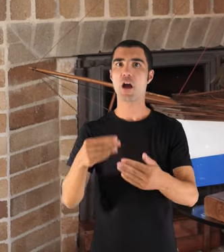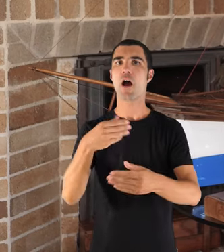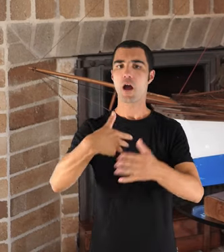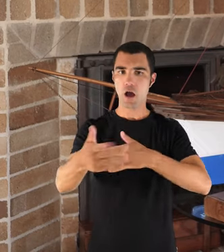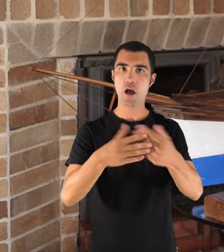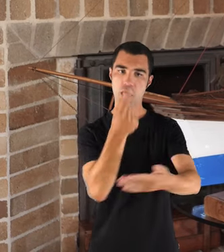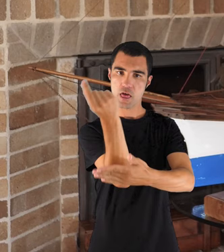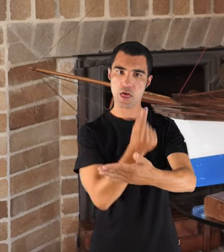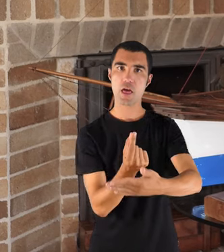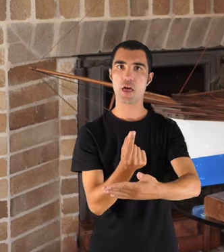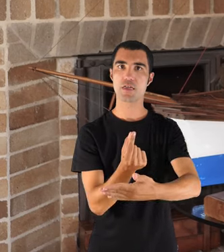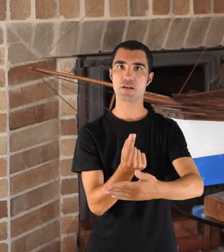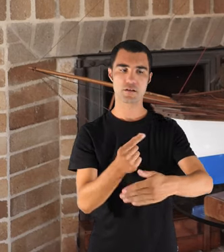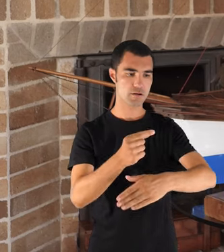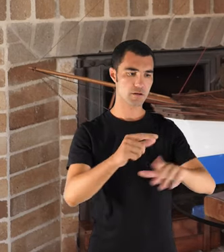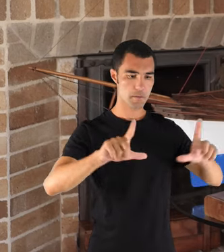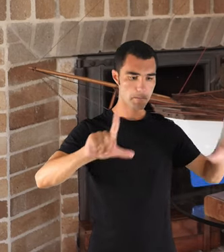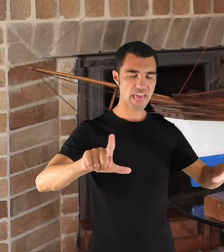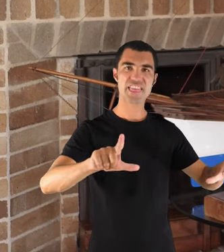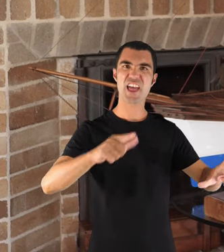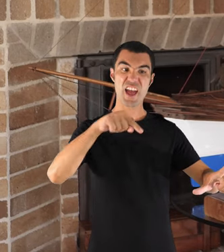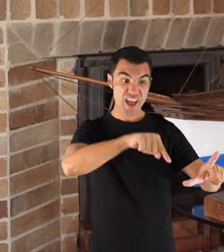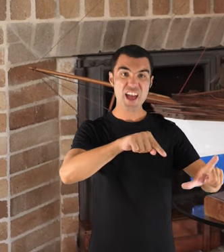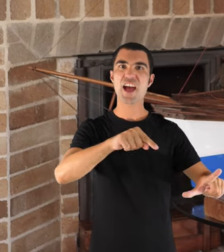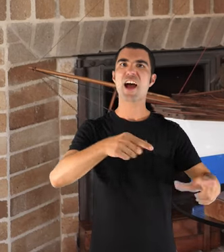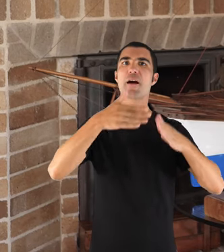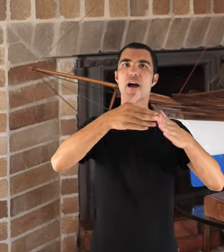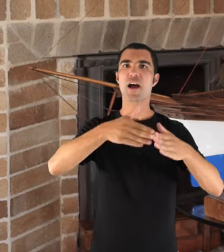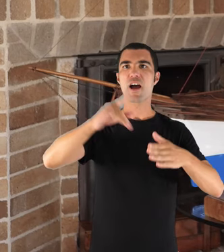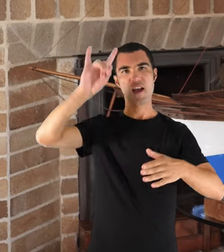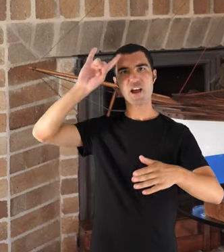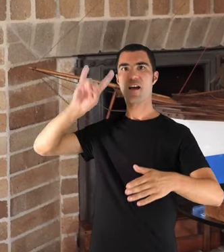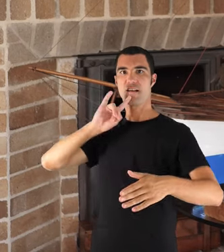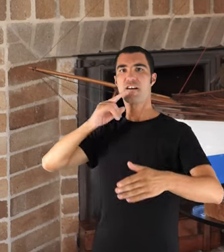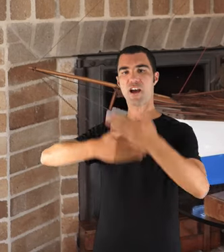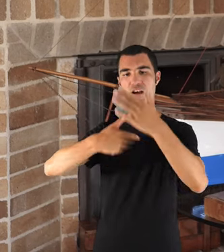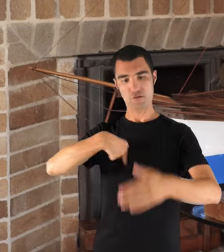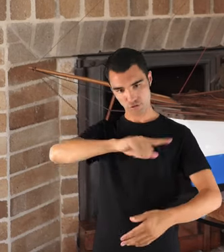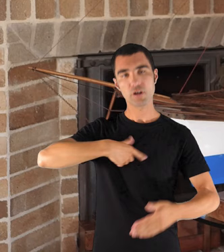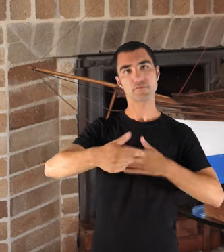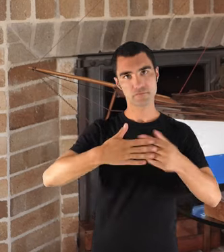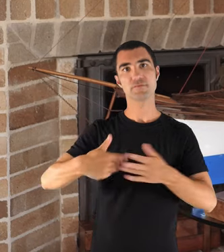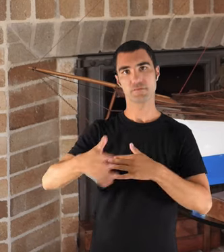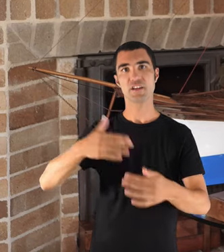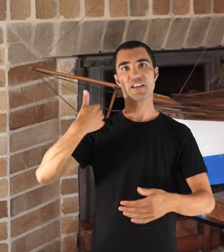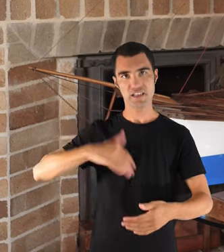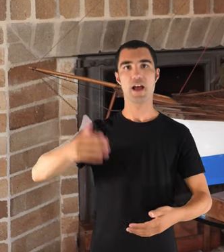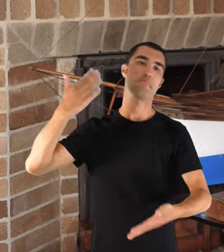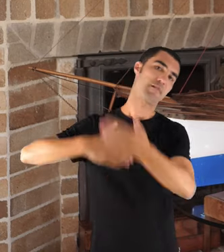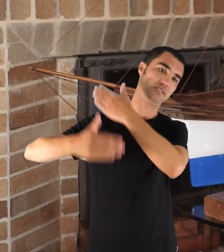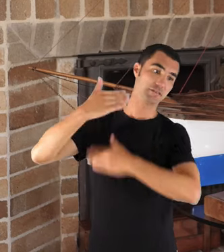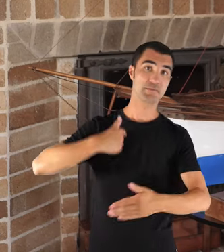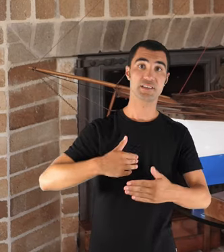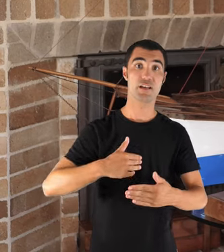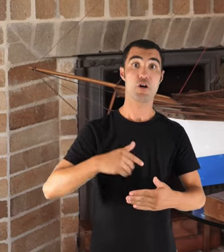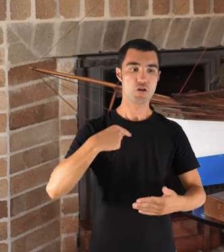d'un altre lleu que havien fet anteriorment, però que jo ja els vaig modificar de manera de